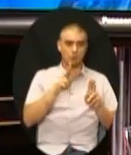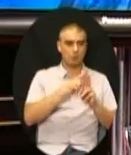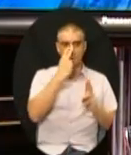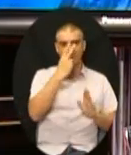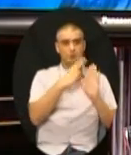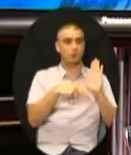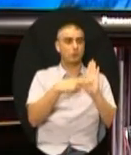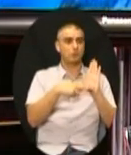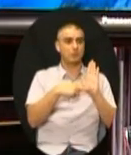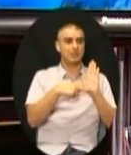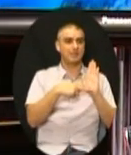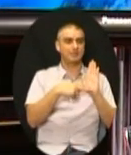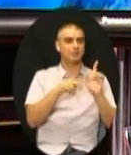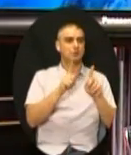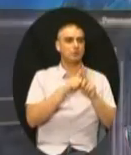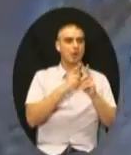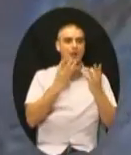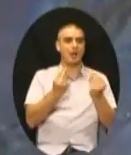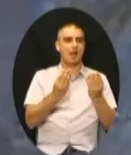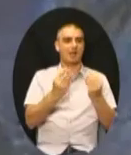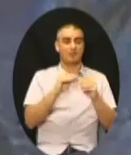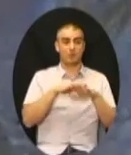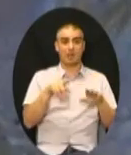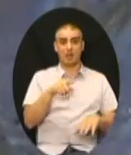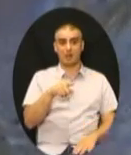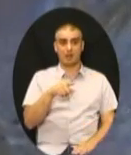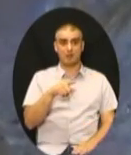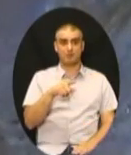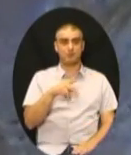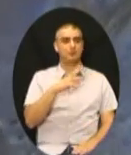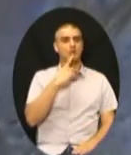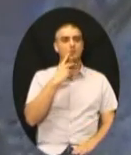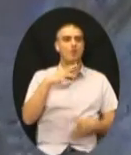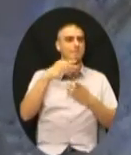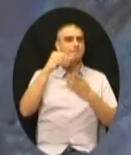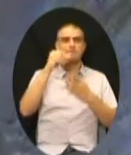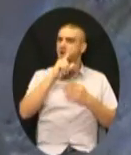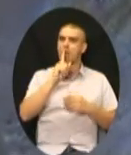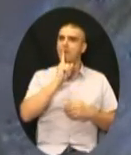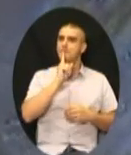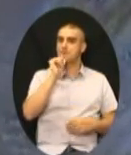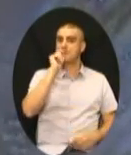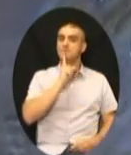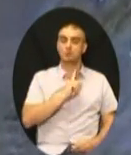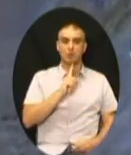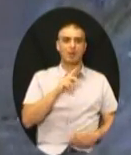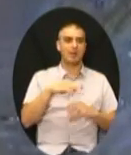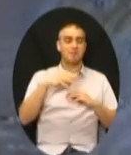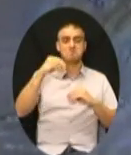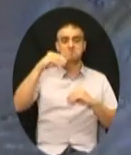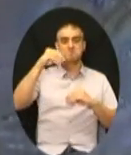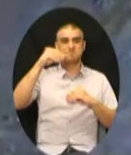שרואים בתמונות, איזה מעין רטיבות של הקרקע, שבעצם מדובר בתמלחת, לא במים מתוקים, תמלחת